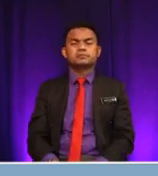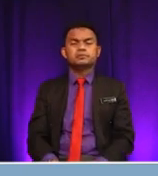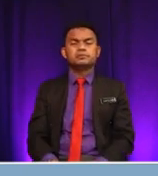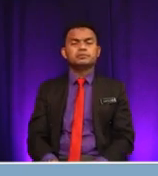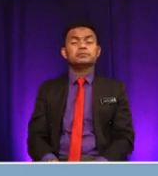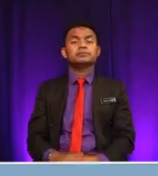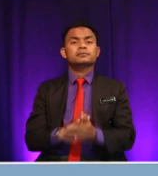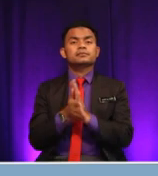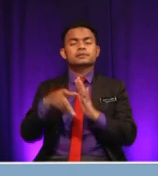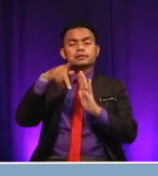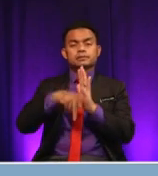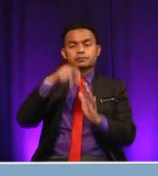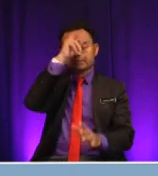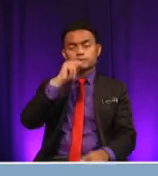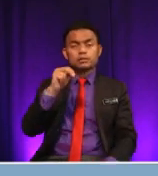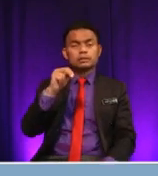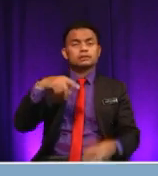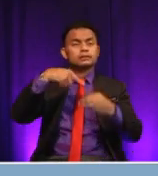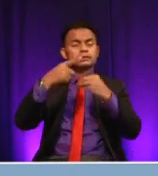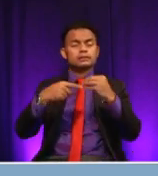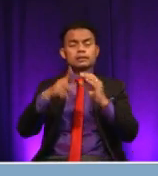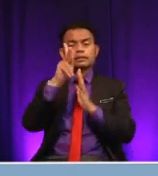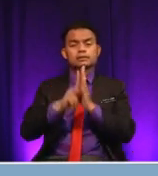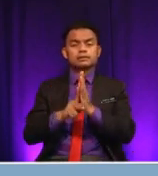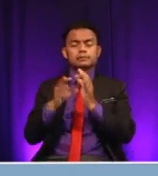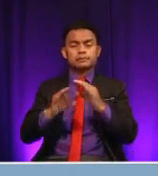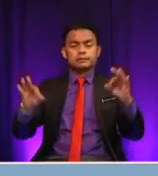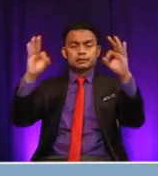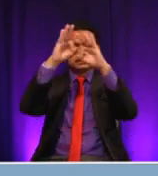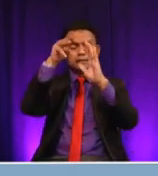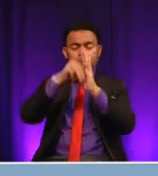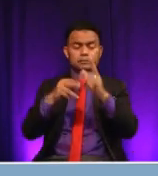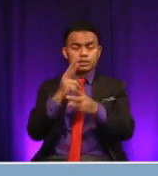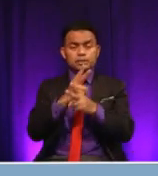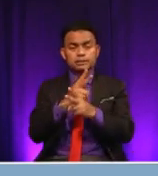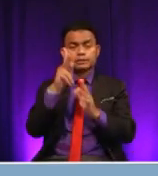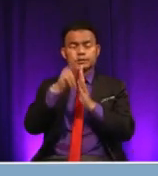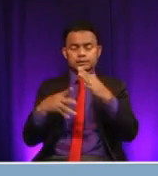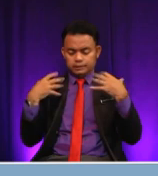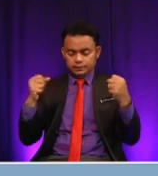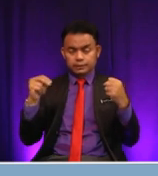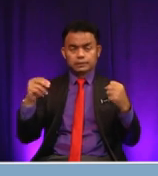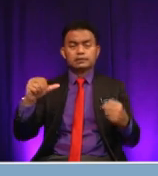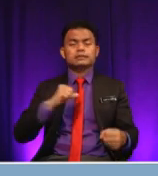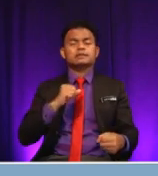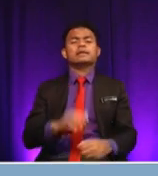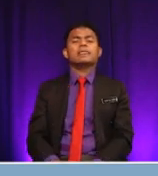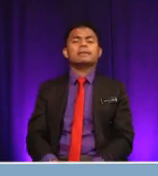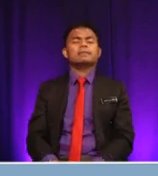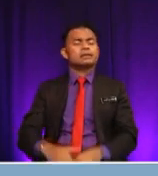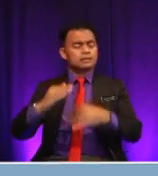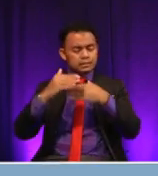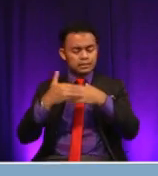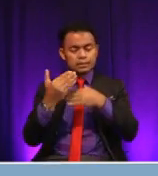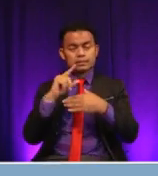persoalannya pelajar karena keluarkan itu persoalan tentang kepentingan menjaga kesehatan diri itu aja persoalan dia simpel saja senang